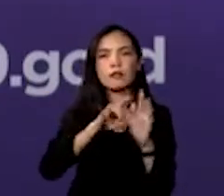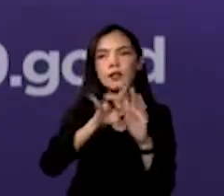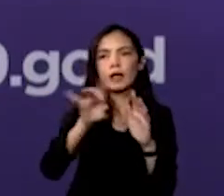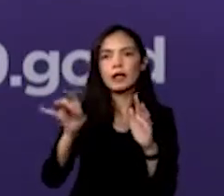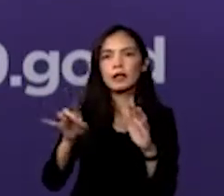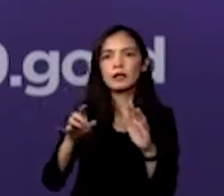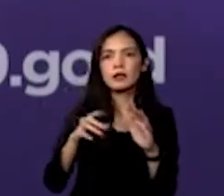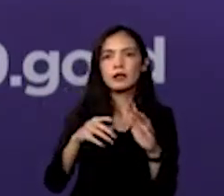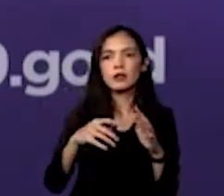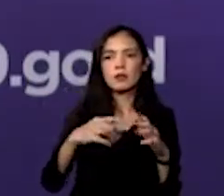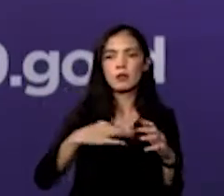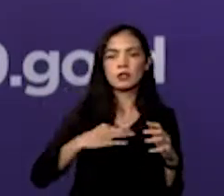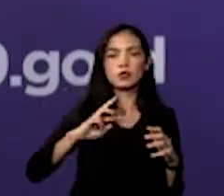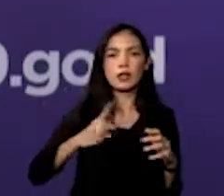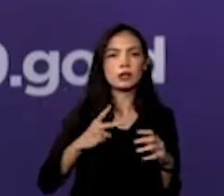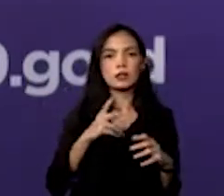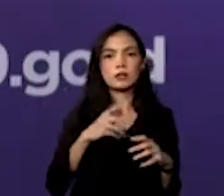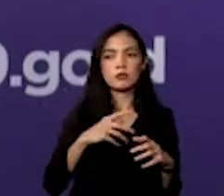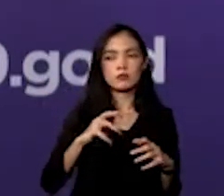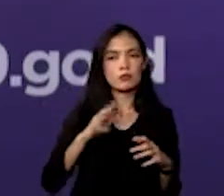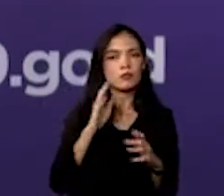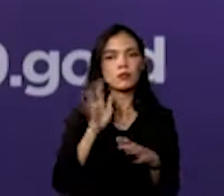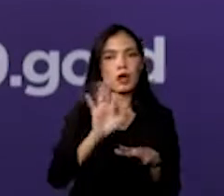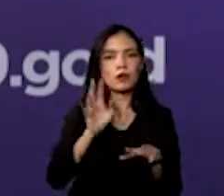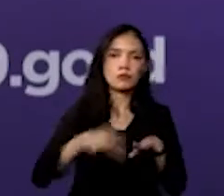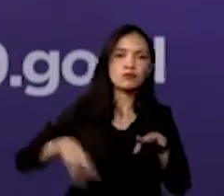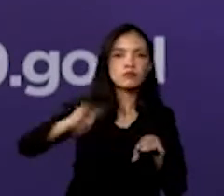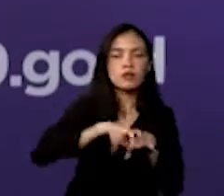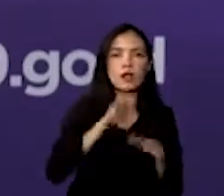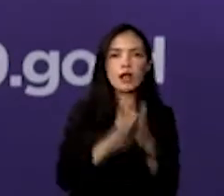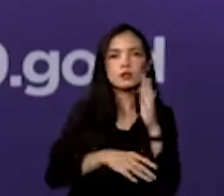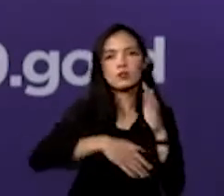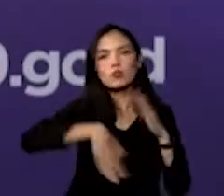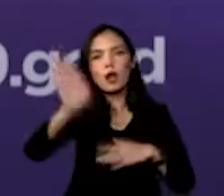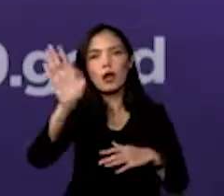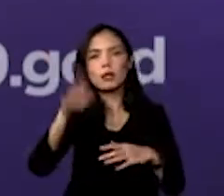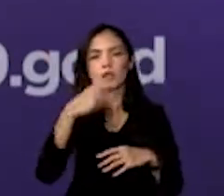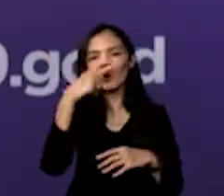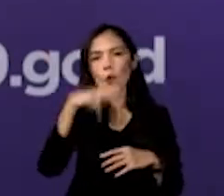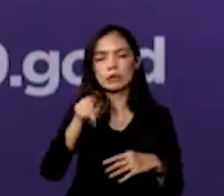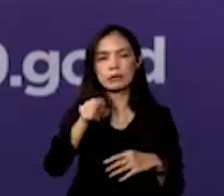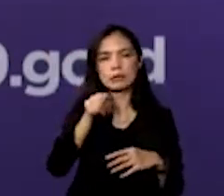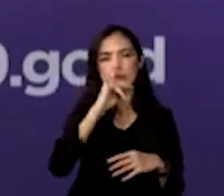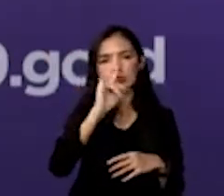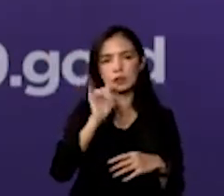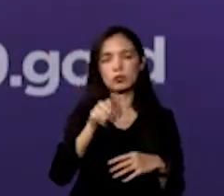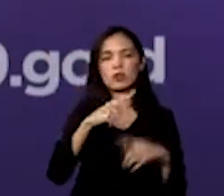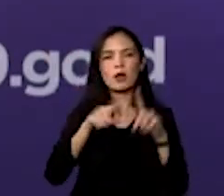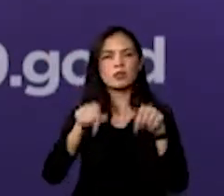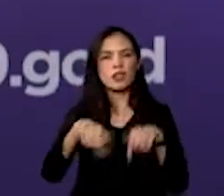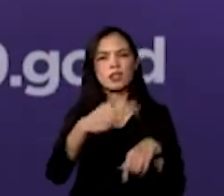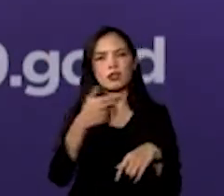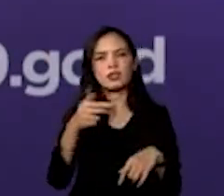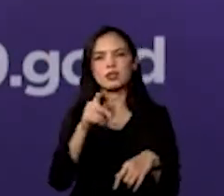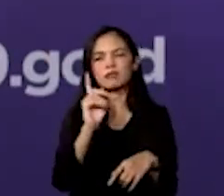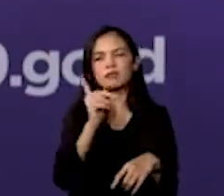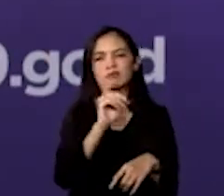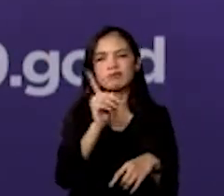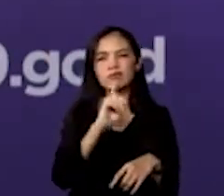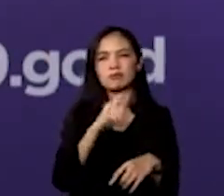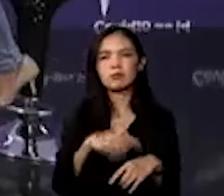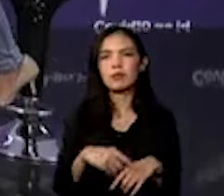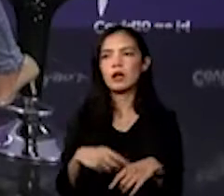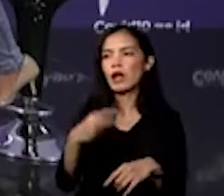lagi nah itu itu untuk olahragga bergu di luar negeri ya tapi di kita kan ee masalah itu berarti artinya masih dikaji ya